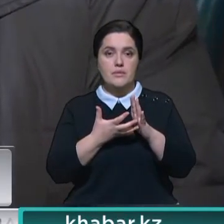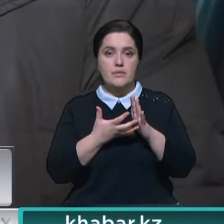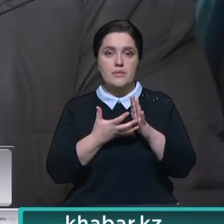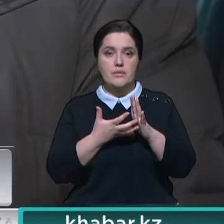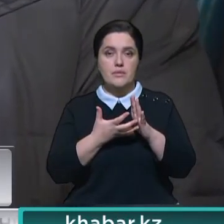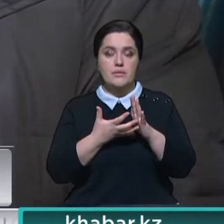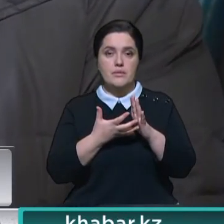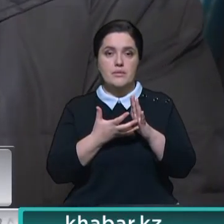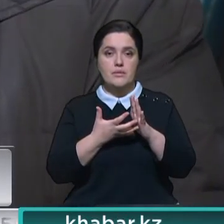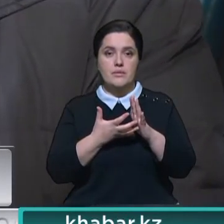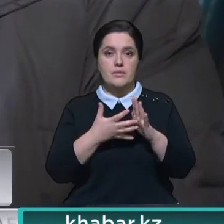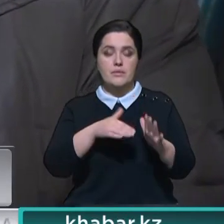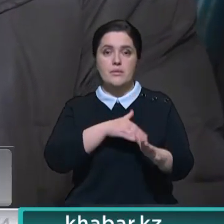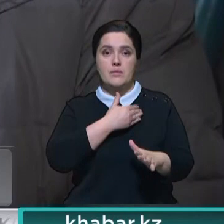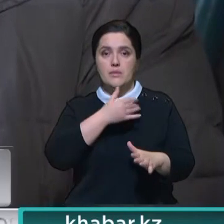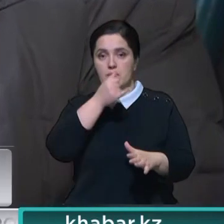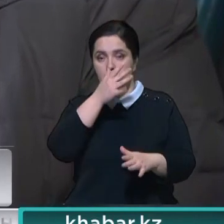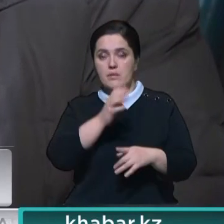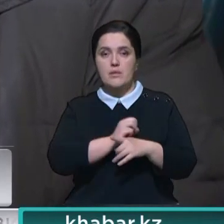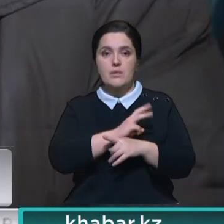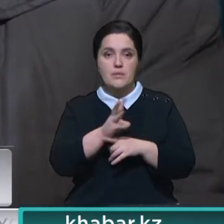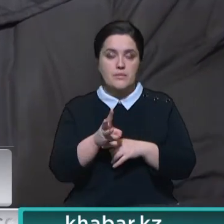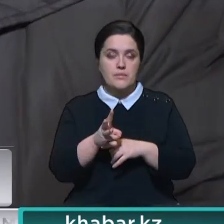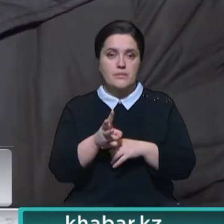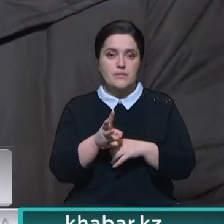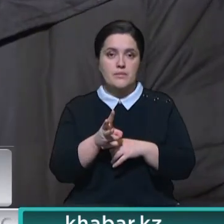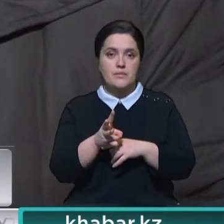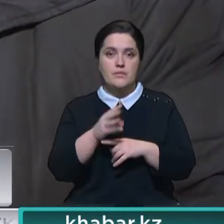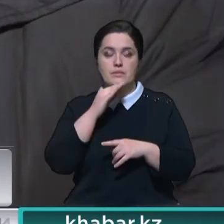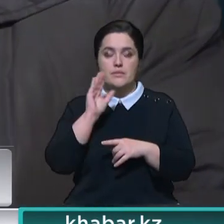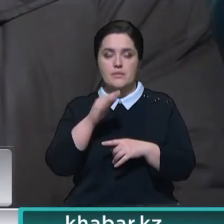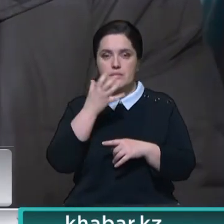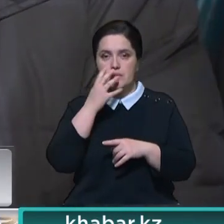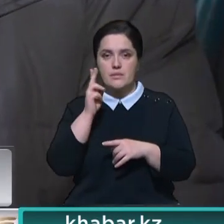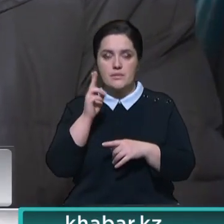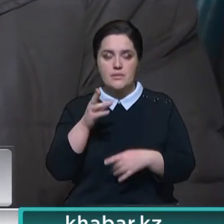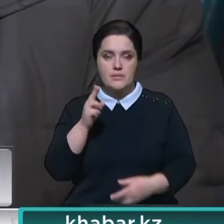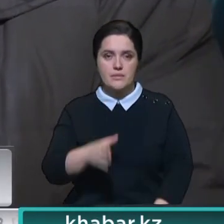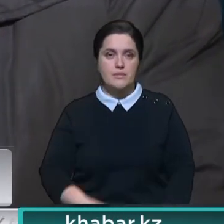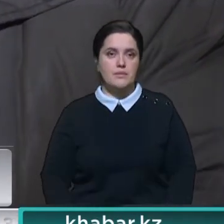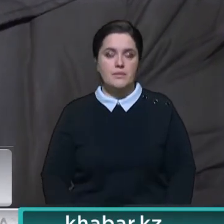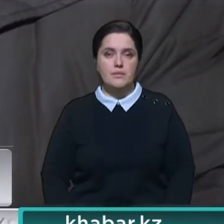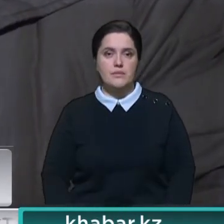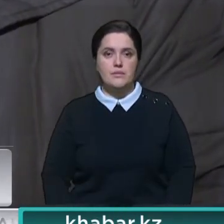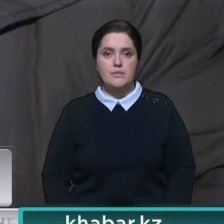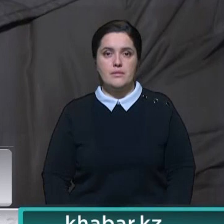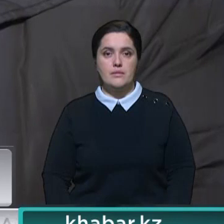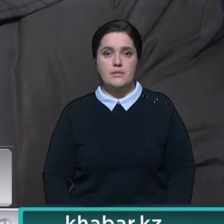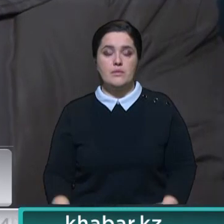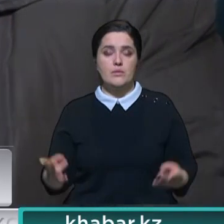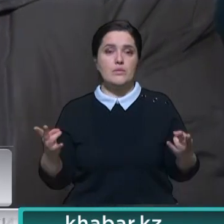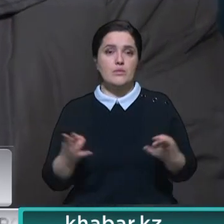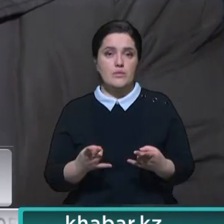при низкой температуре котельная не может обеспечить достаточное тепло в квартирах. Поэтому здесь